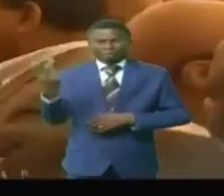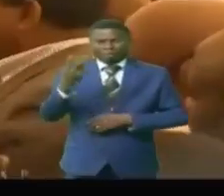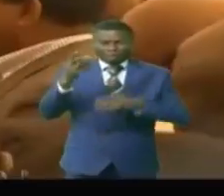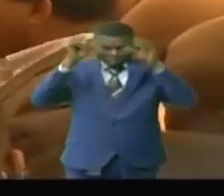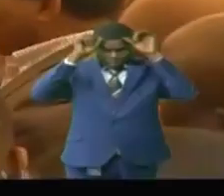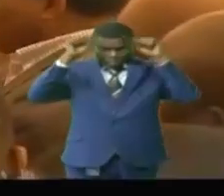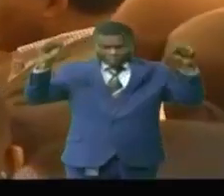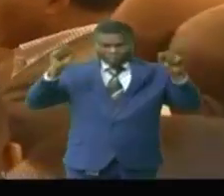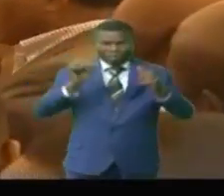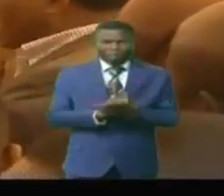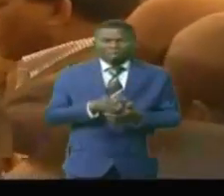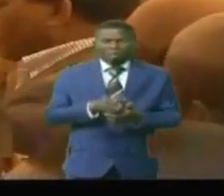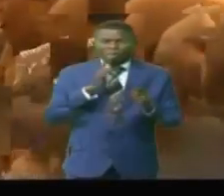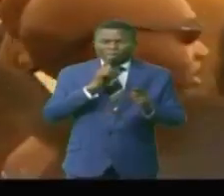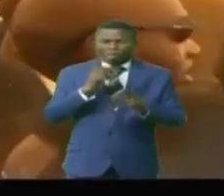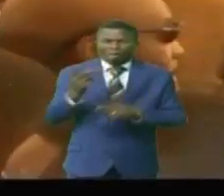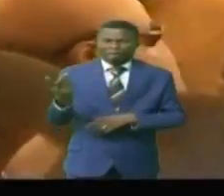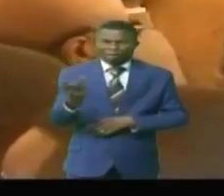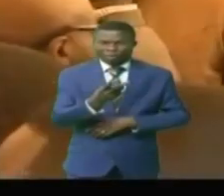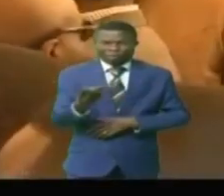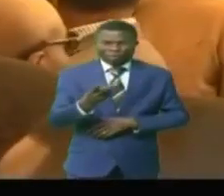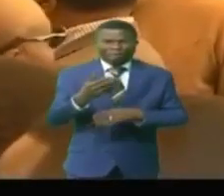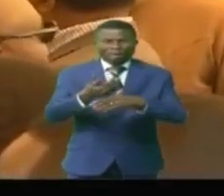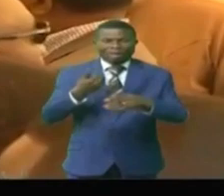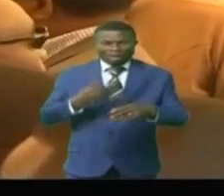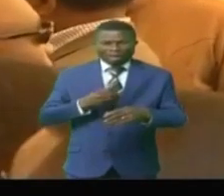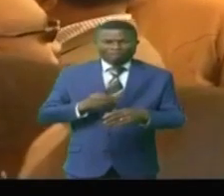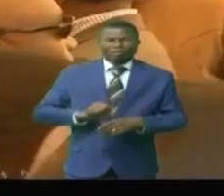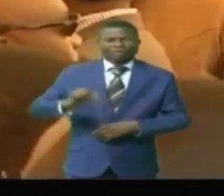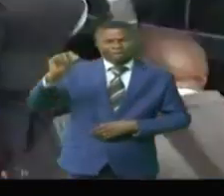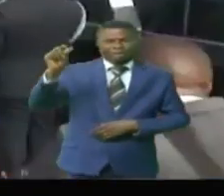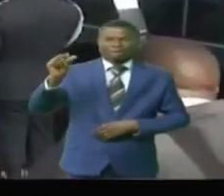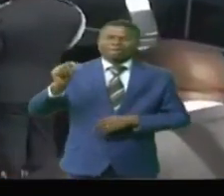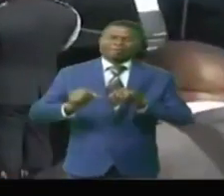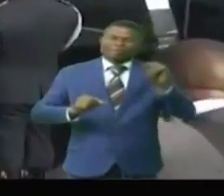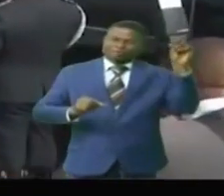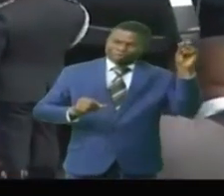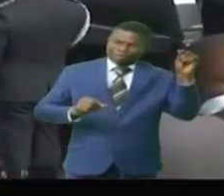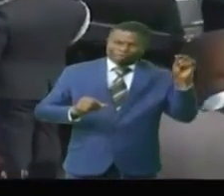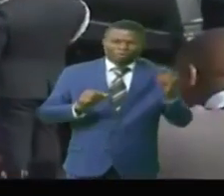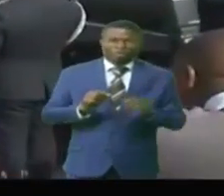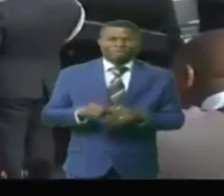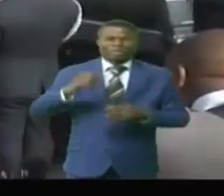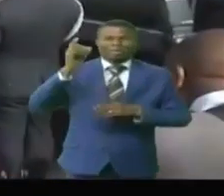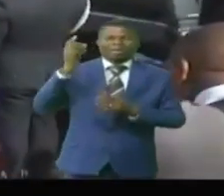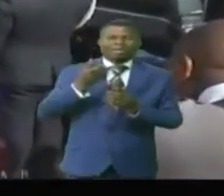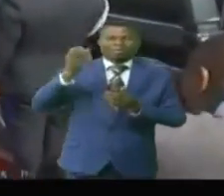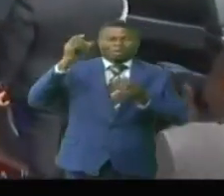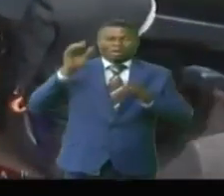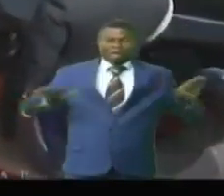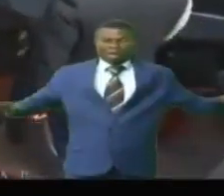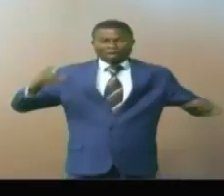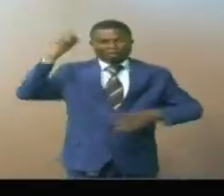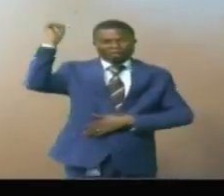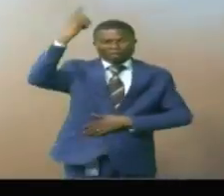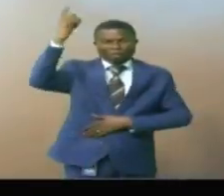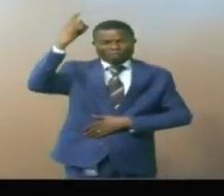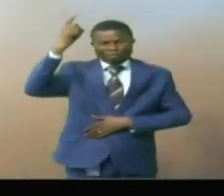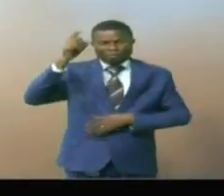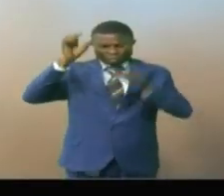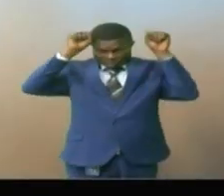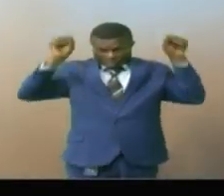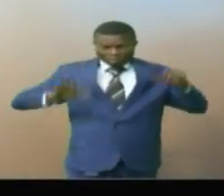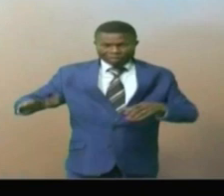d'État ont eu quelques moments d'échange avant de se dire au revoir. Et c'est par son hélicoptère que le président zambien est